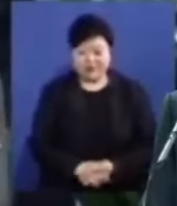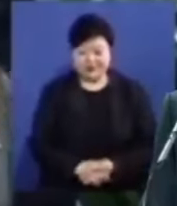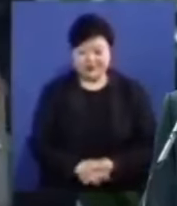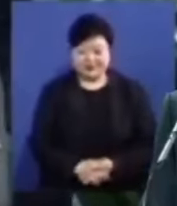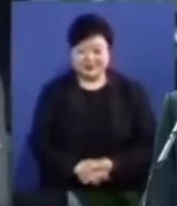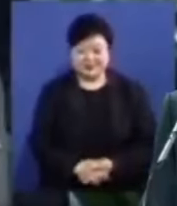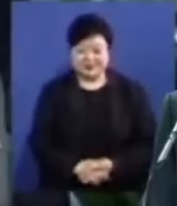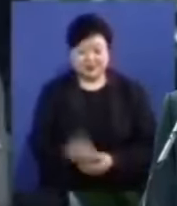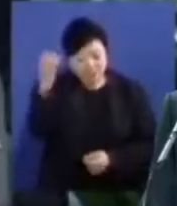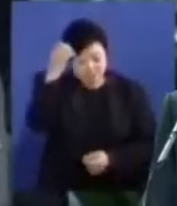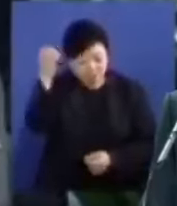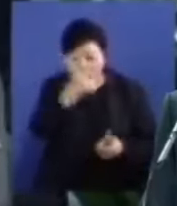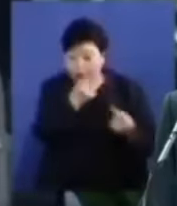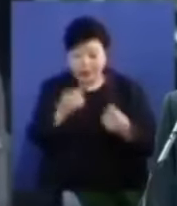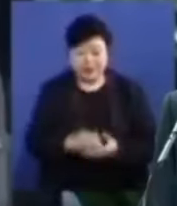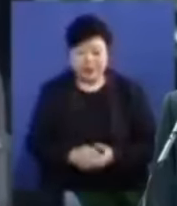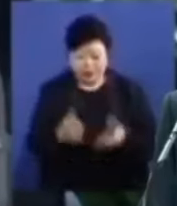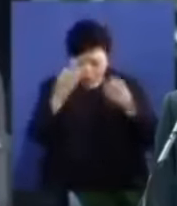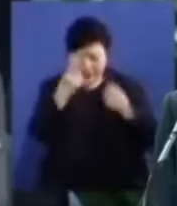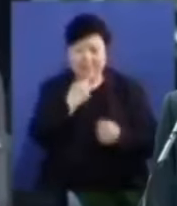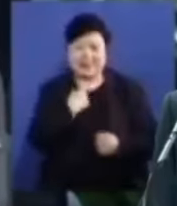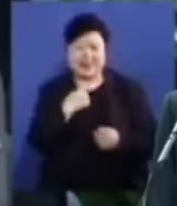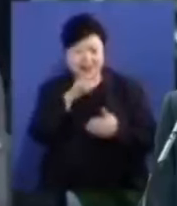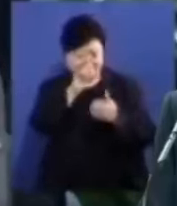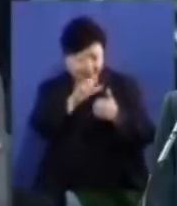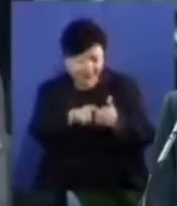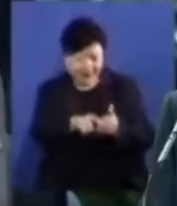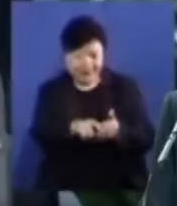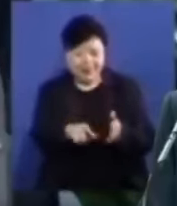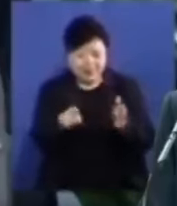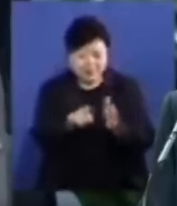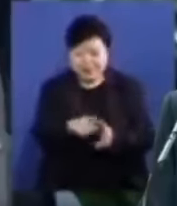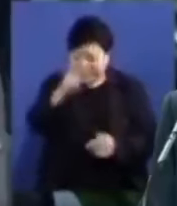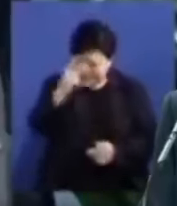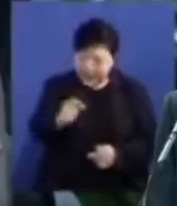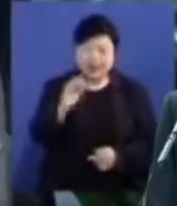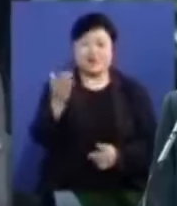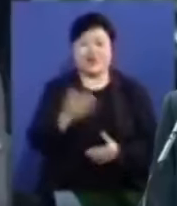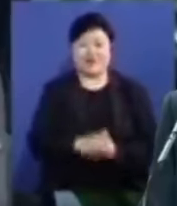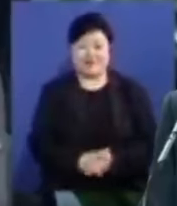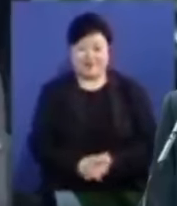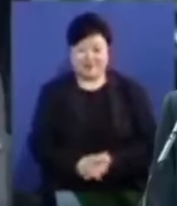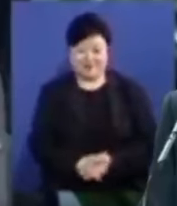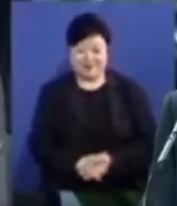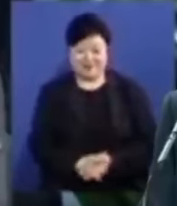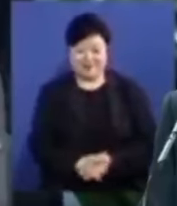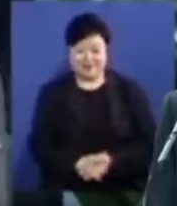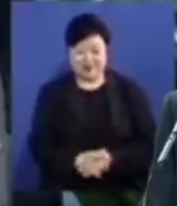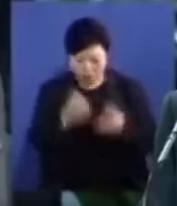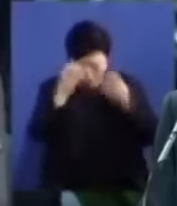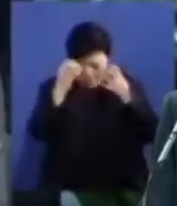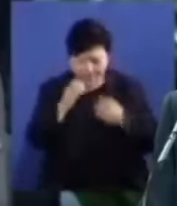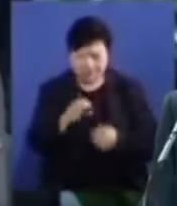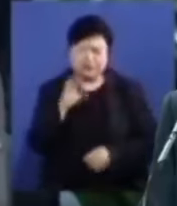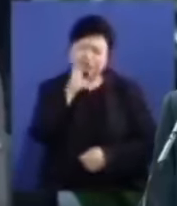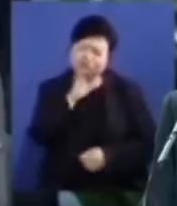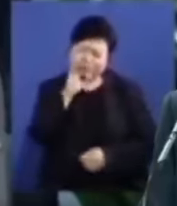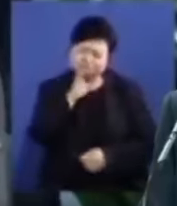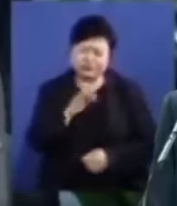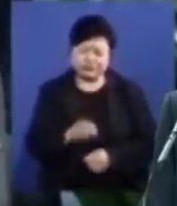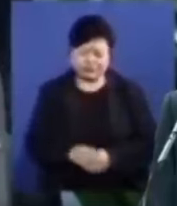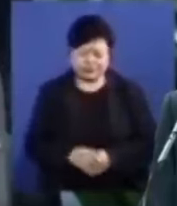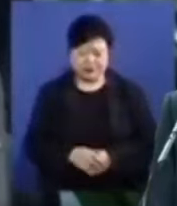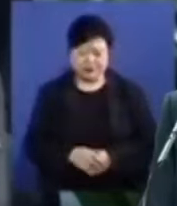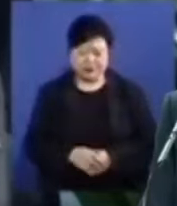우리의 영혼도 고난을 당하면 믿음이 강해져요. 고난을 당하지